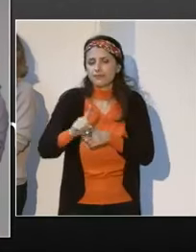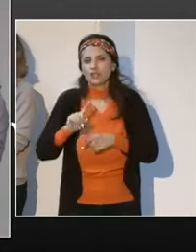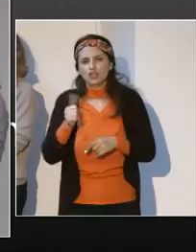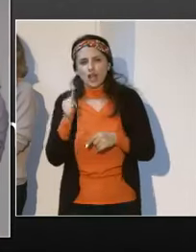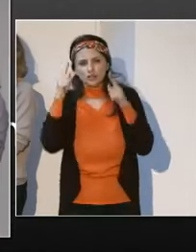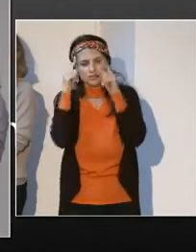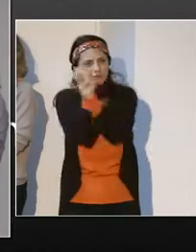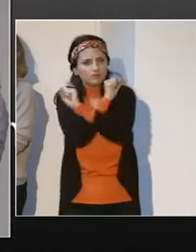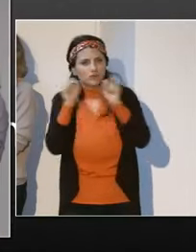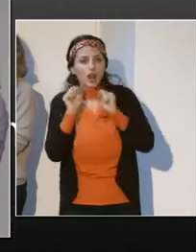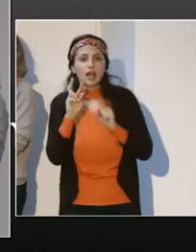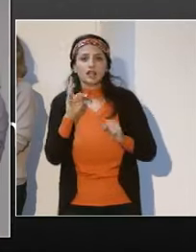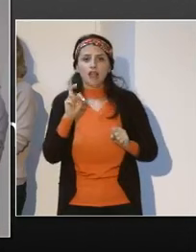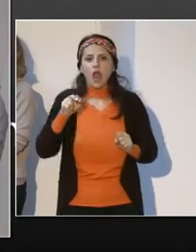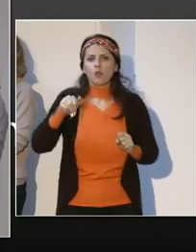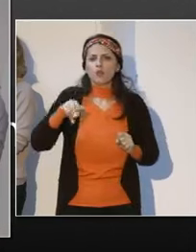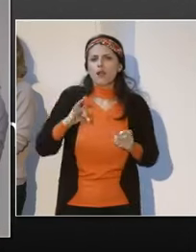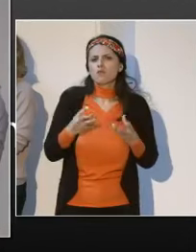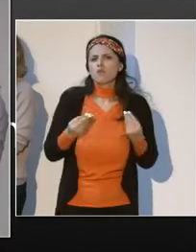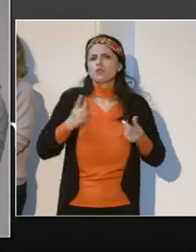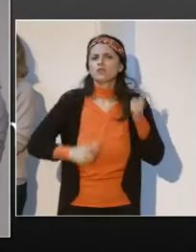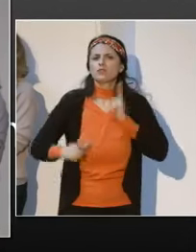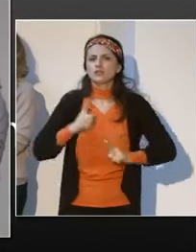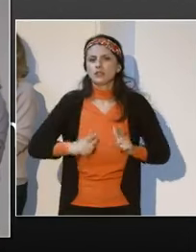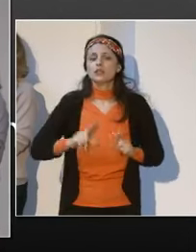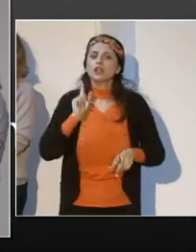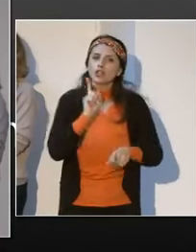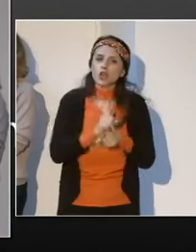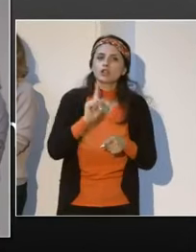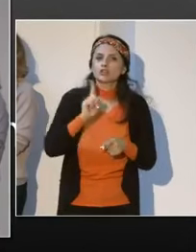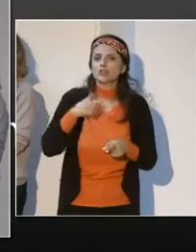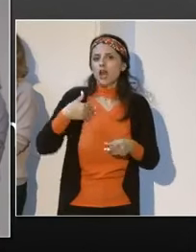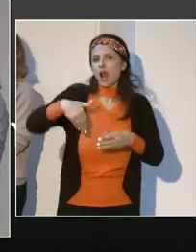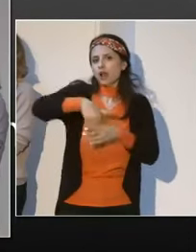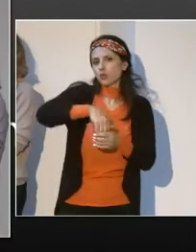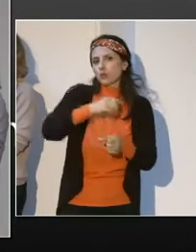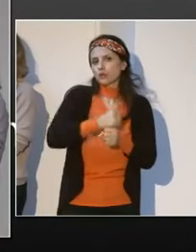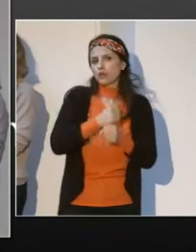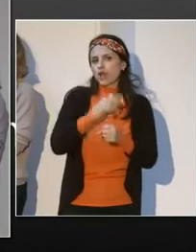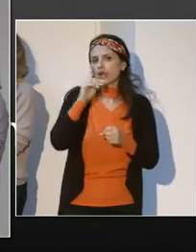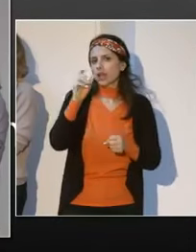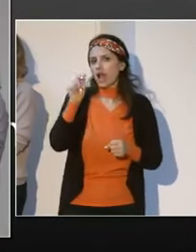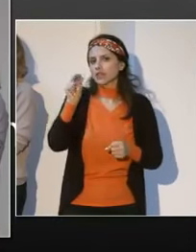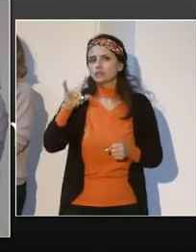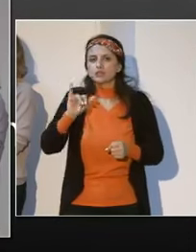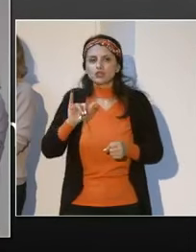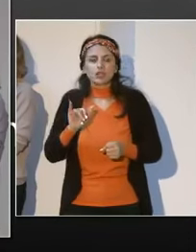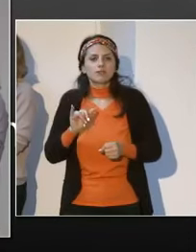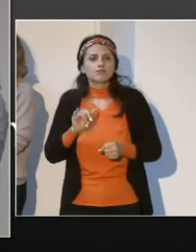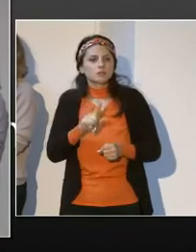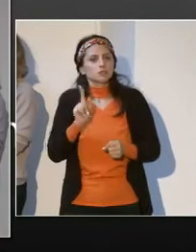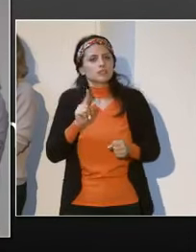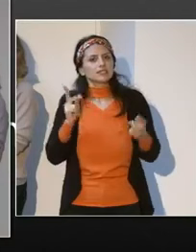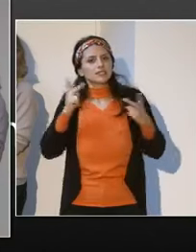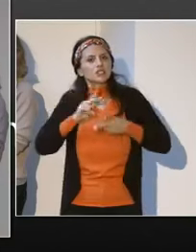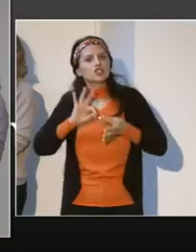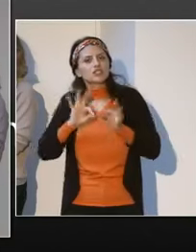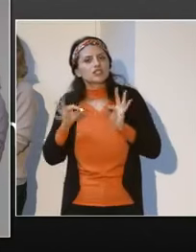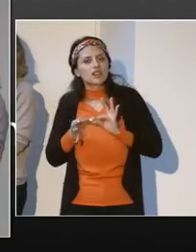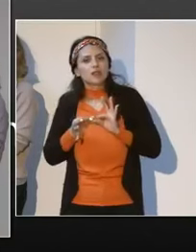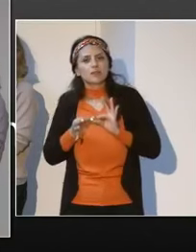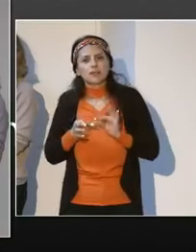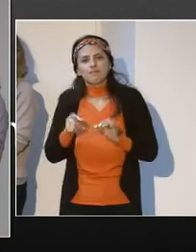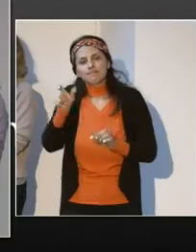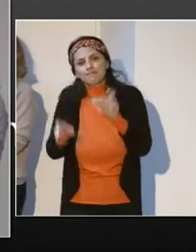din DGASPC oricare trebuie sa inteleaga ca tipul de sprijin pe care ofera copiilor victime